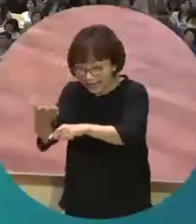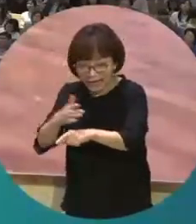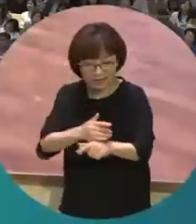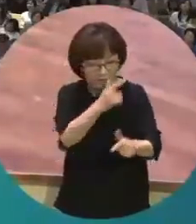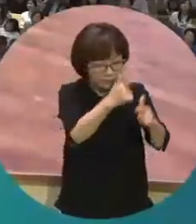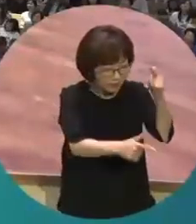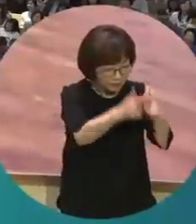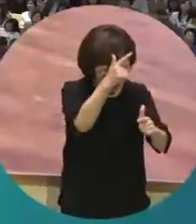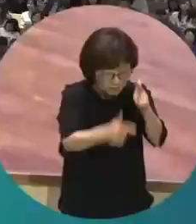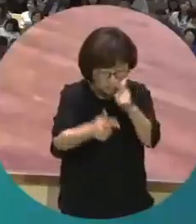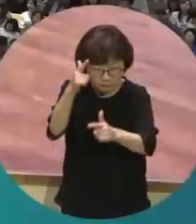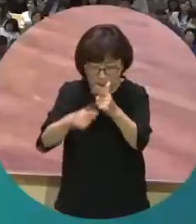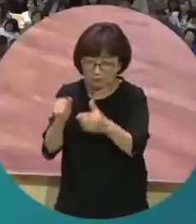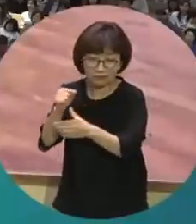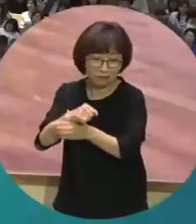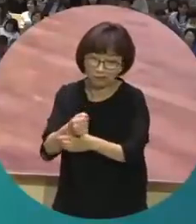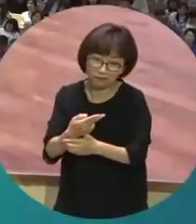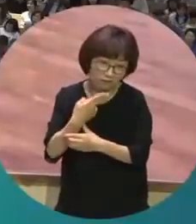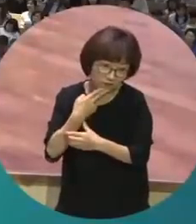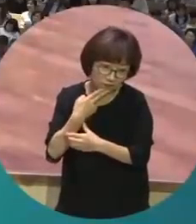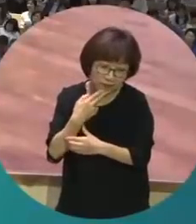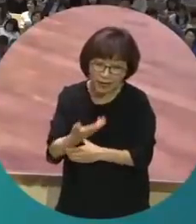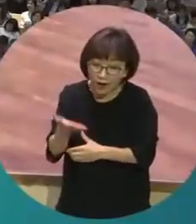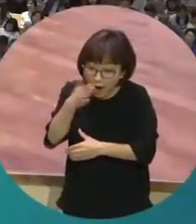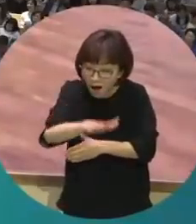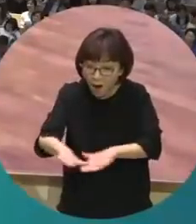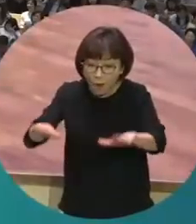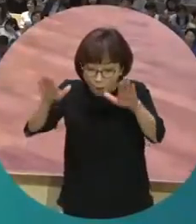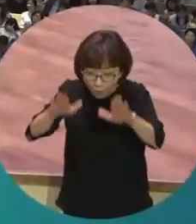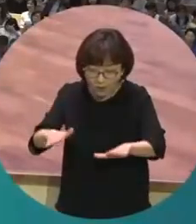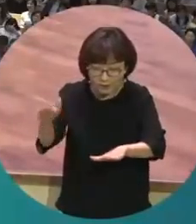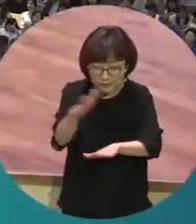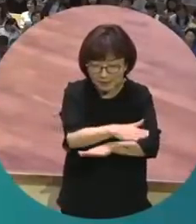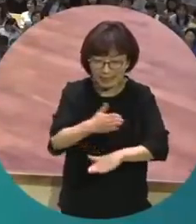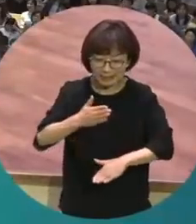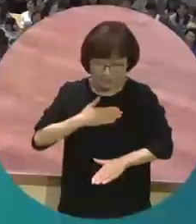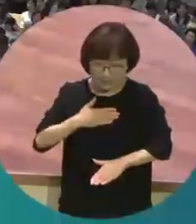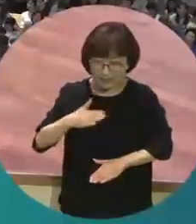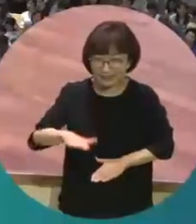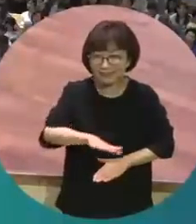그러나 오늘부터는 내가 너에게 복을 주리라.